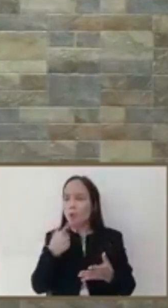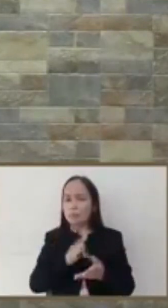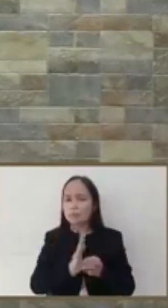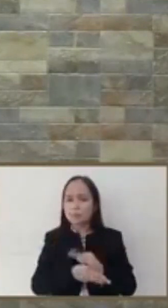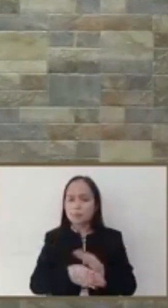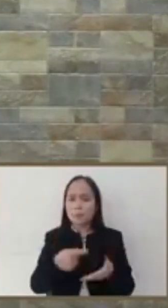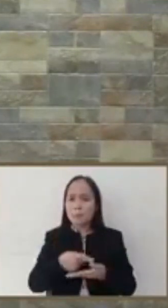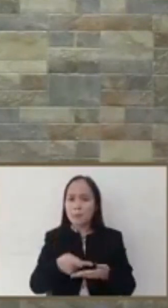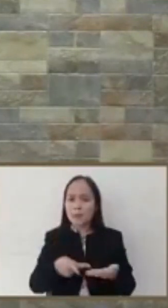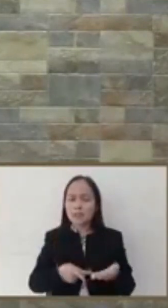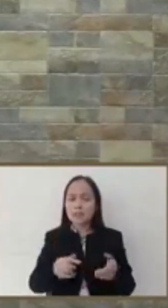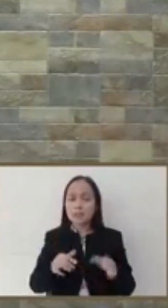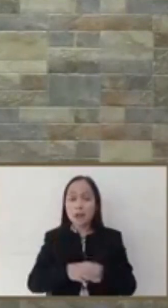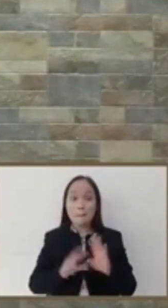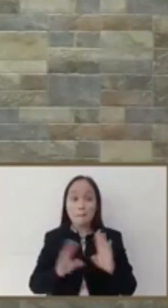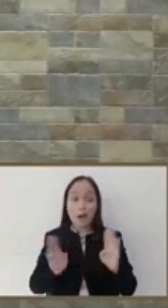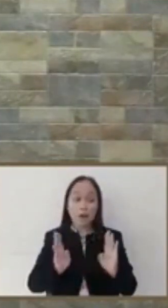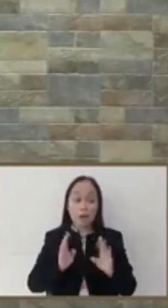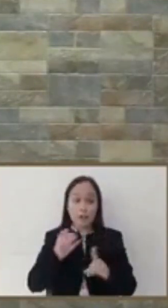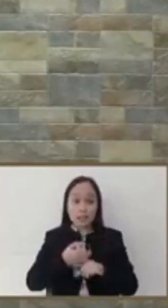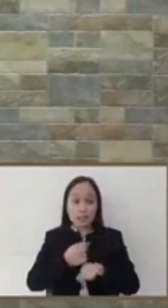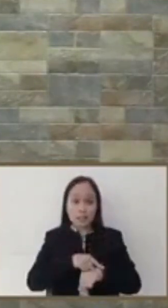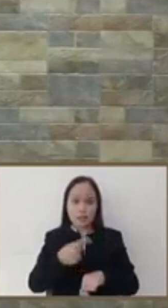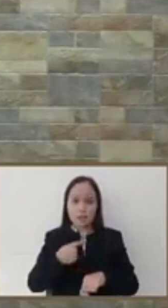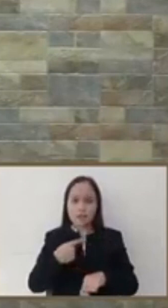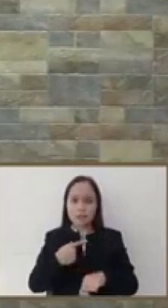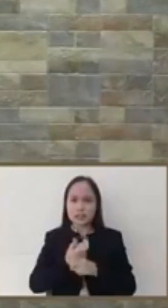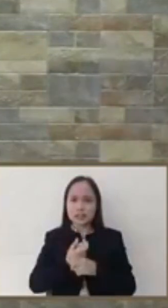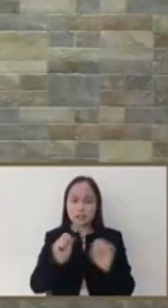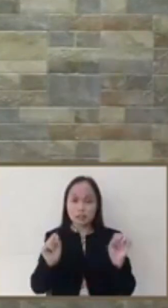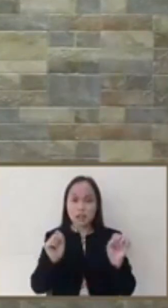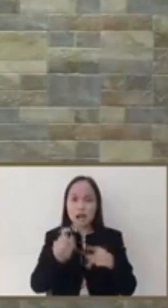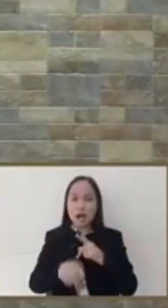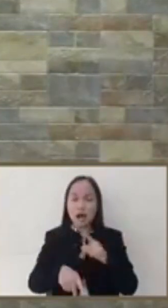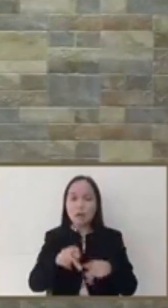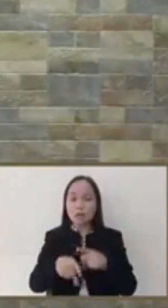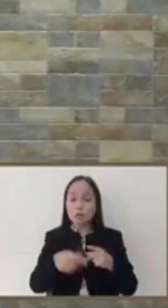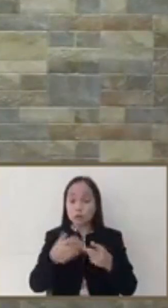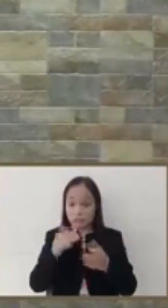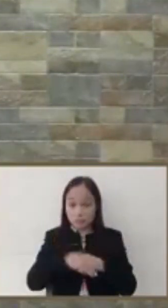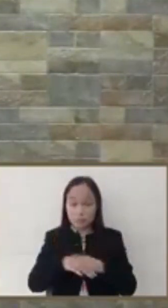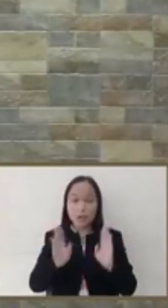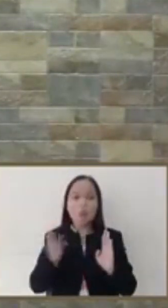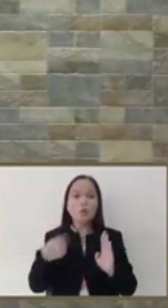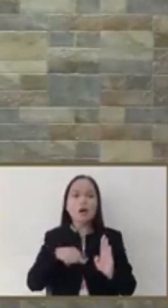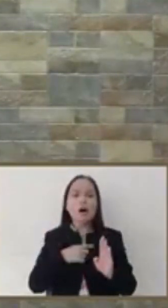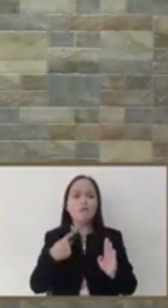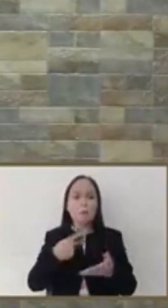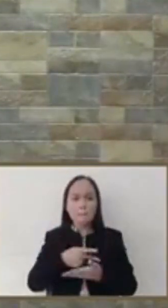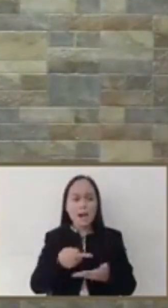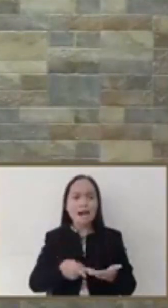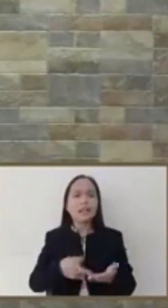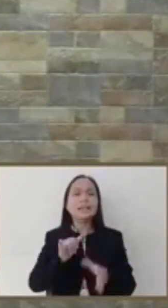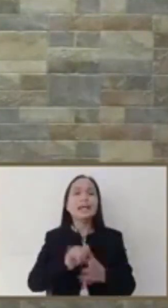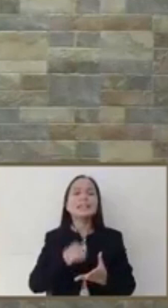doon sa gawain sa Baguio, every time na meron pong nasisave na kaluluwa doon, ay may bahagi po tayo. What is that? Investment